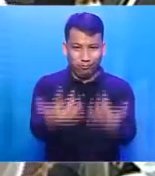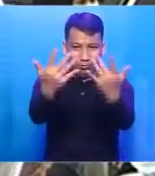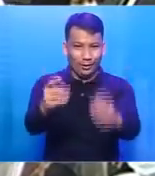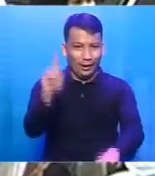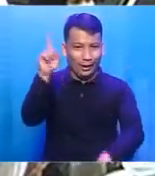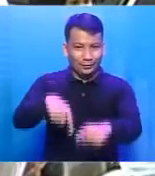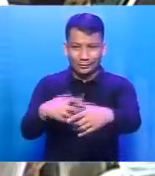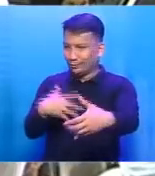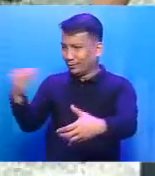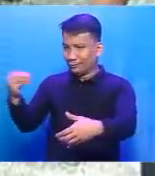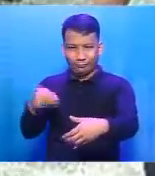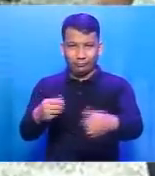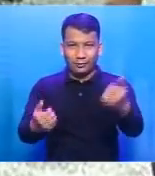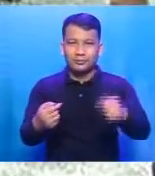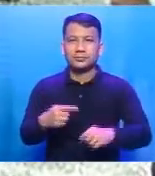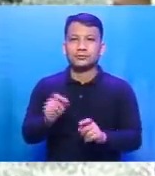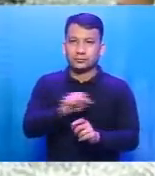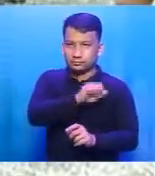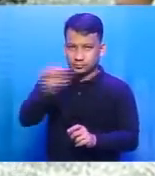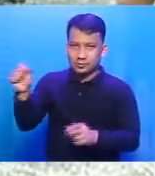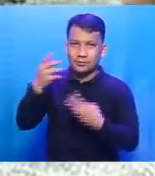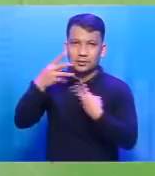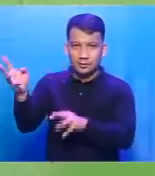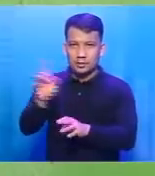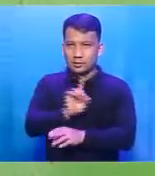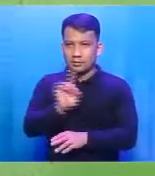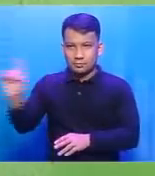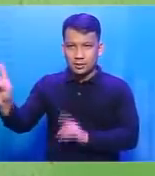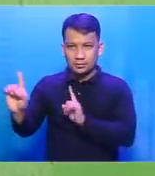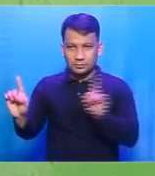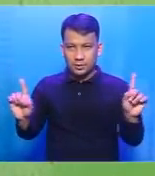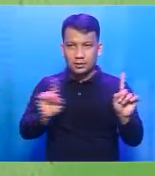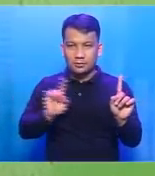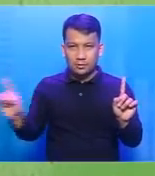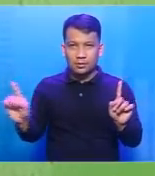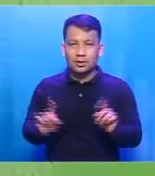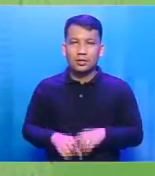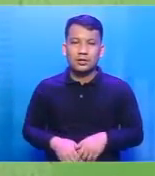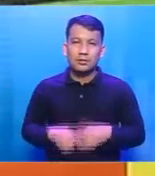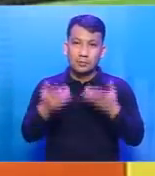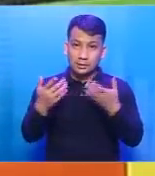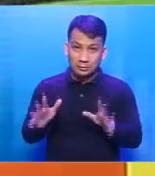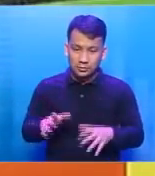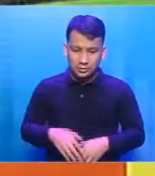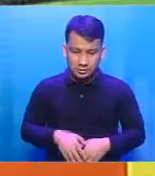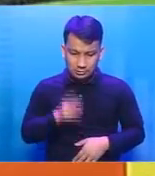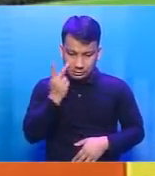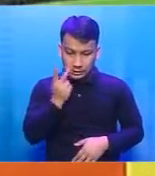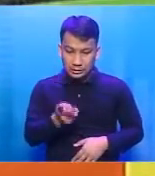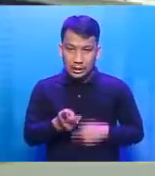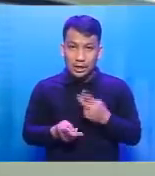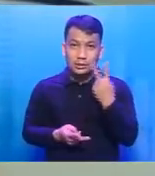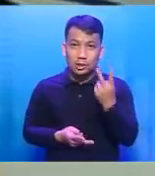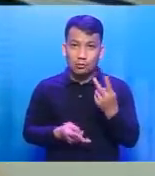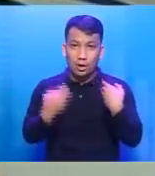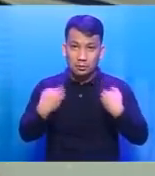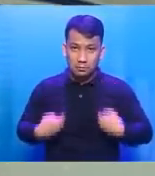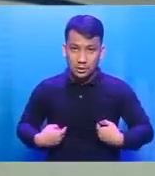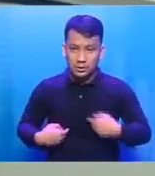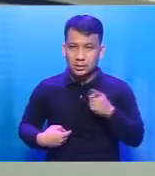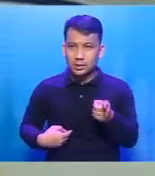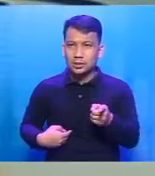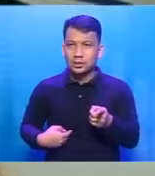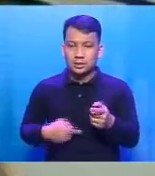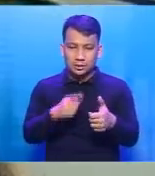hindi makalabas yung ibang pasahero. Nang maapula ang apoy, dalawang sunog na bangkay ang narecover ng mga bumbero sa loob. Kinilala ang